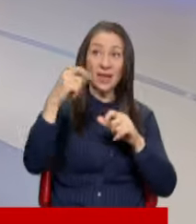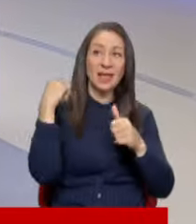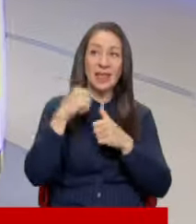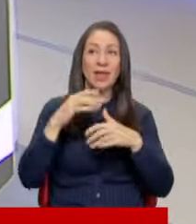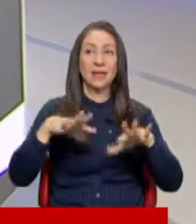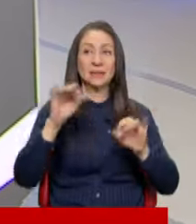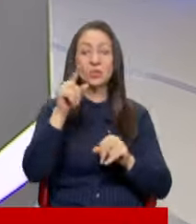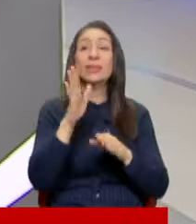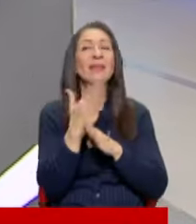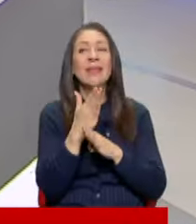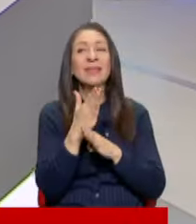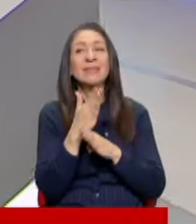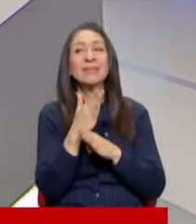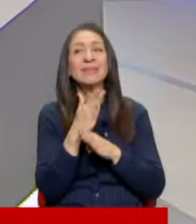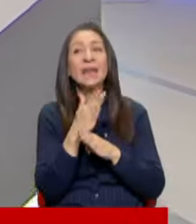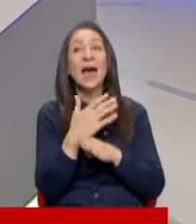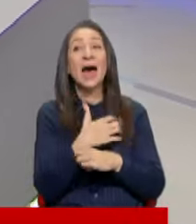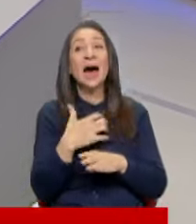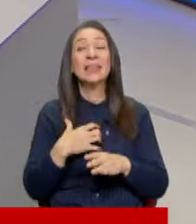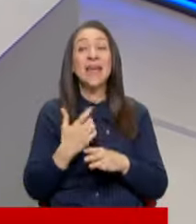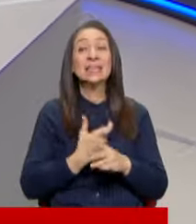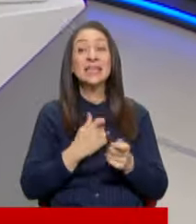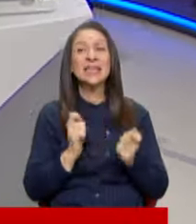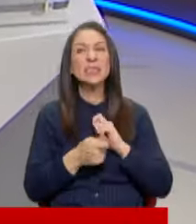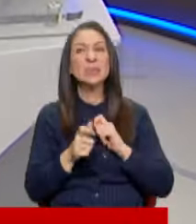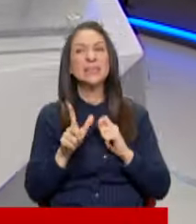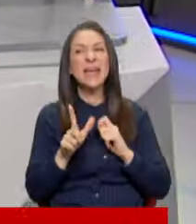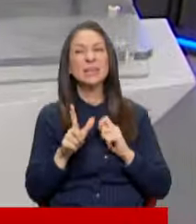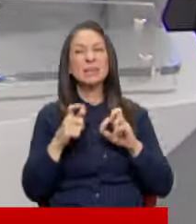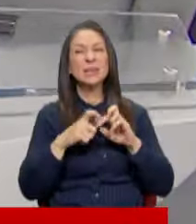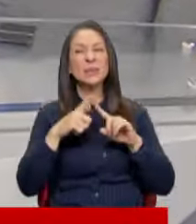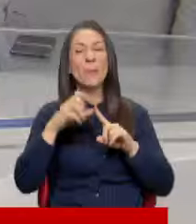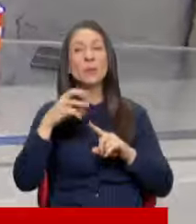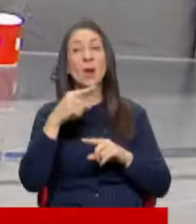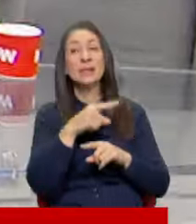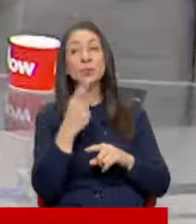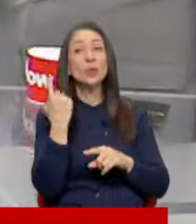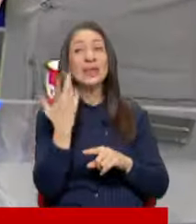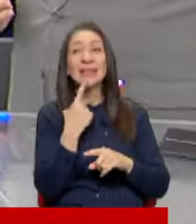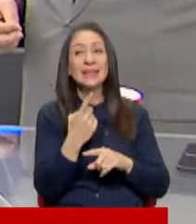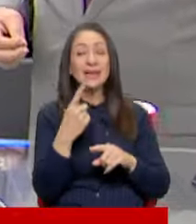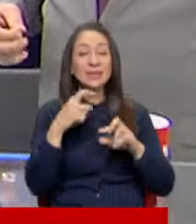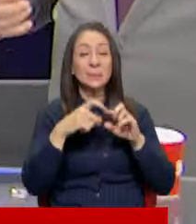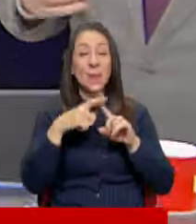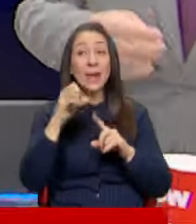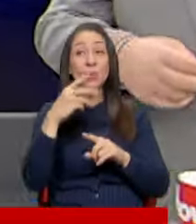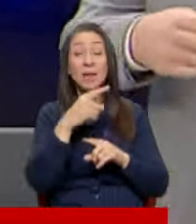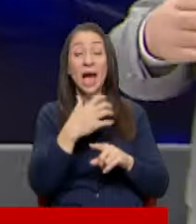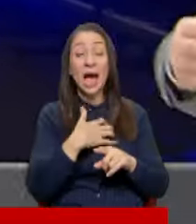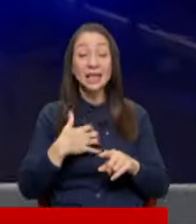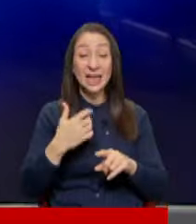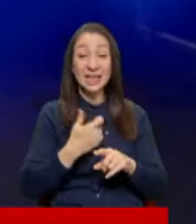hazırlanıyor niçin hazırlanıyor anayasayı değiştirmesi gerekiyor Recep Tayyip Erdoğan'ın Dün ne dedi Recep Tayyip Erdoğan